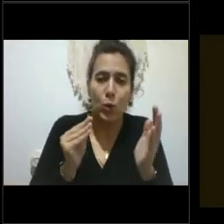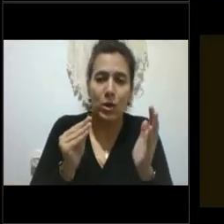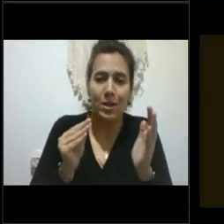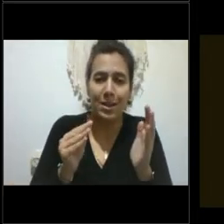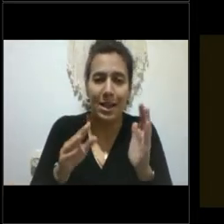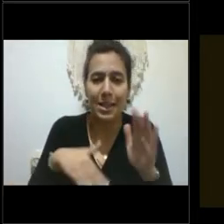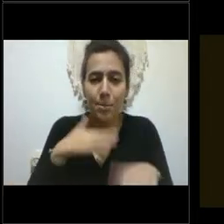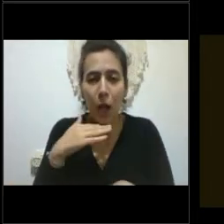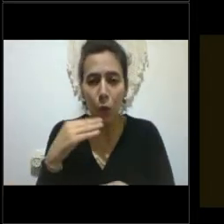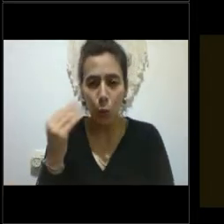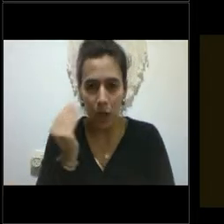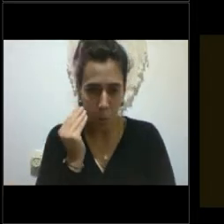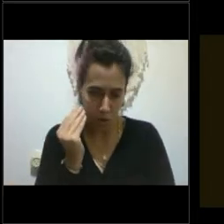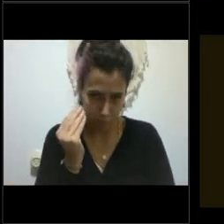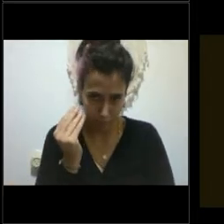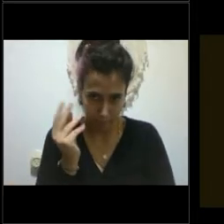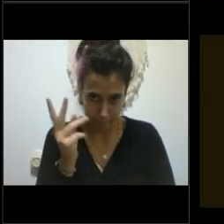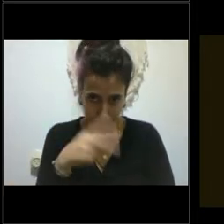אוקיי.